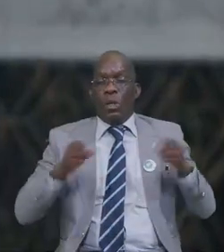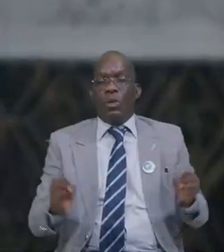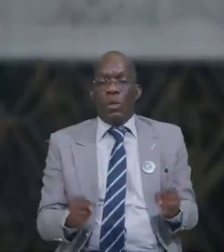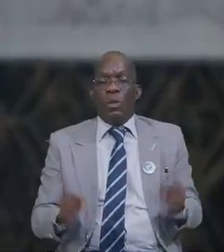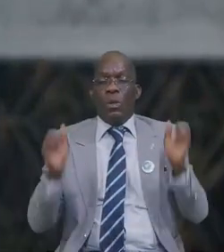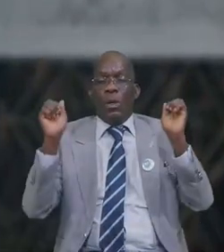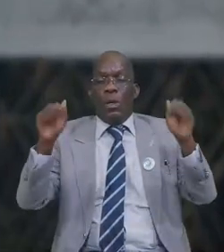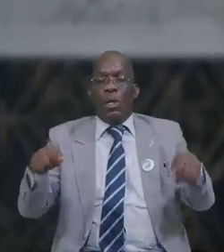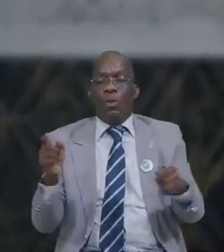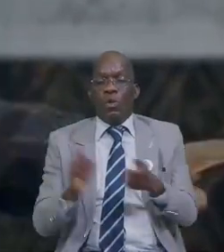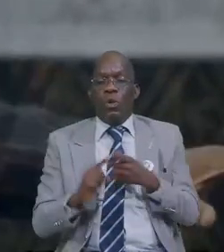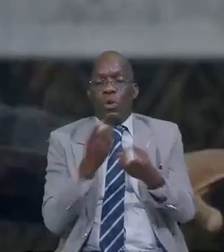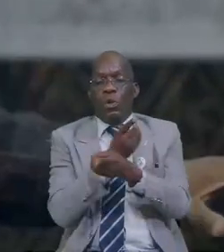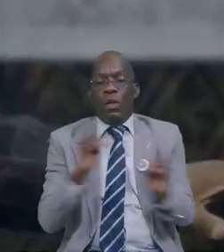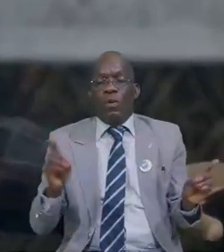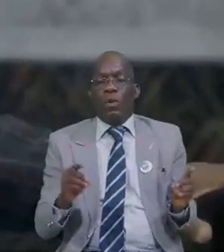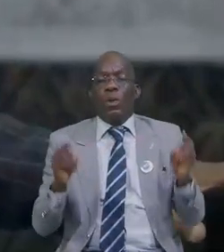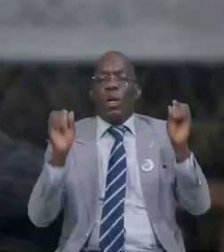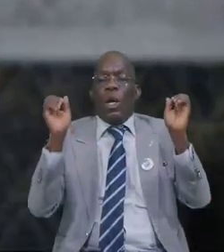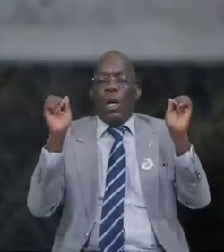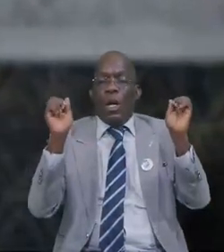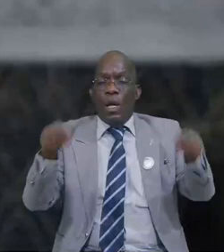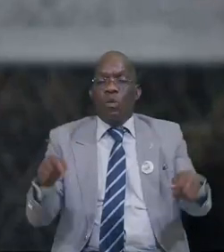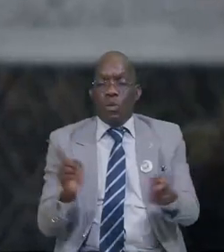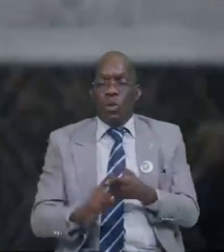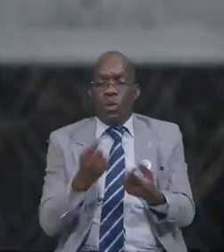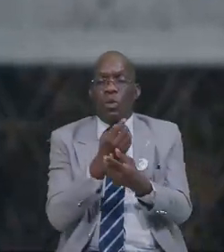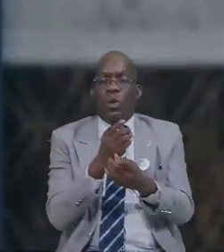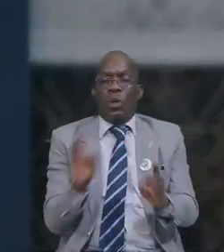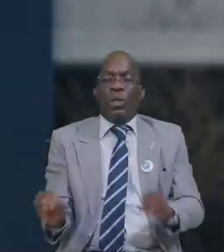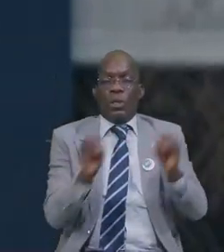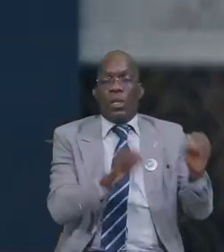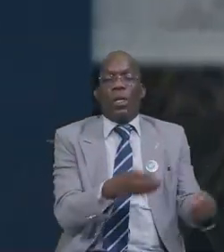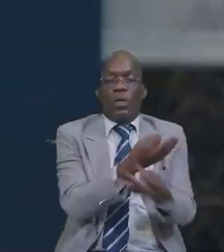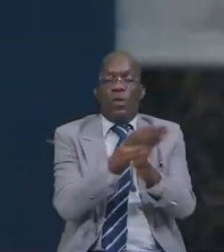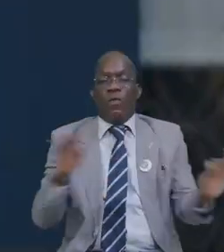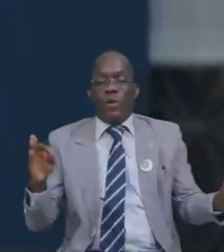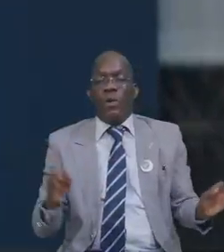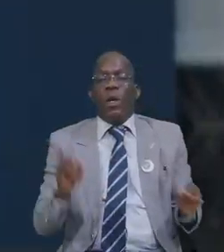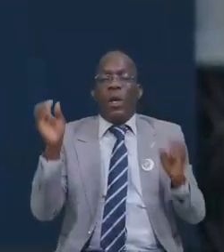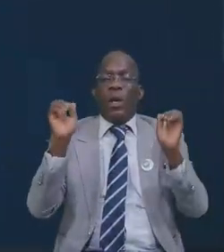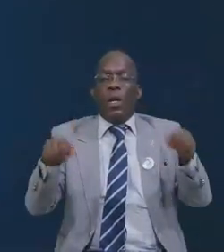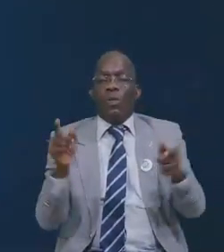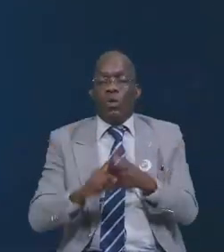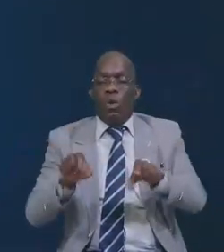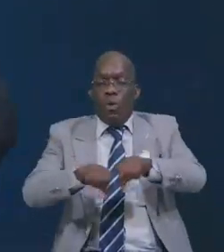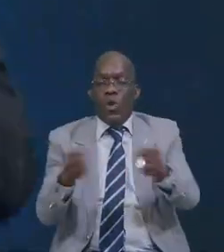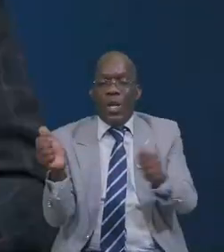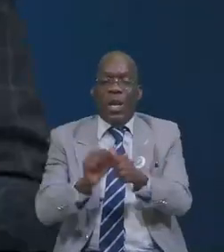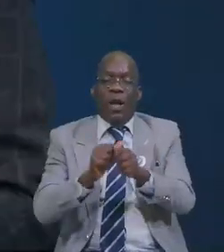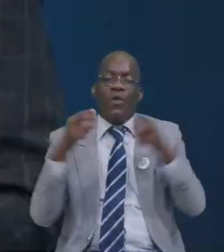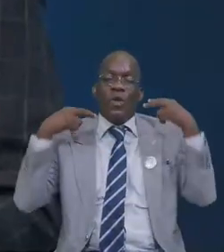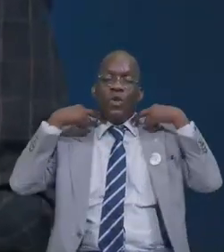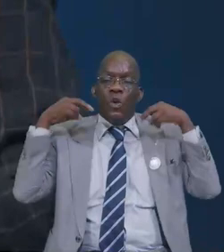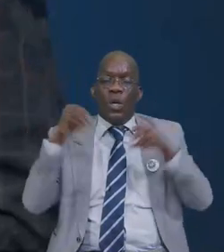guérir, capable de délivrer, capable d'affranchir, capable de briser tous les jougs de nos